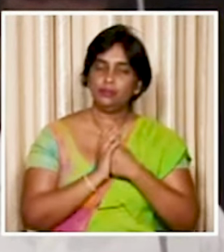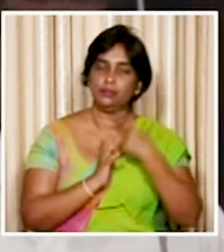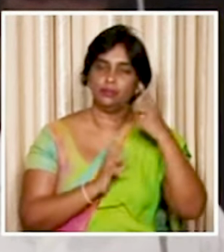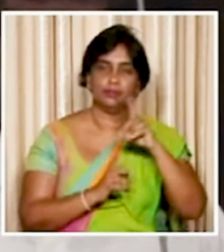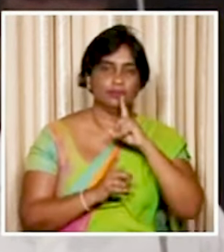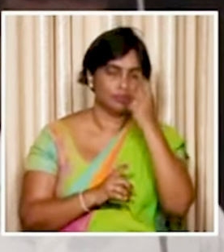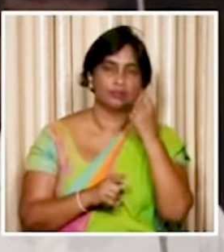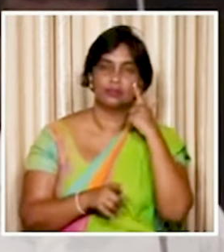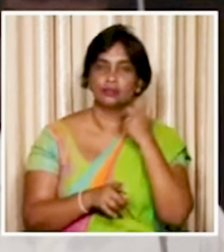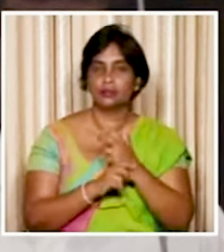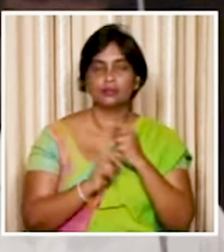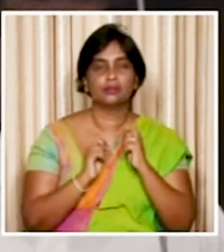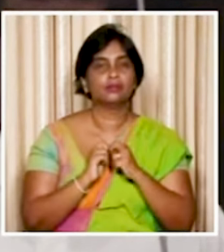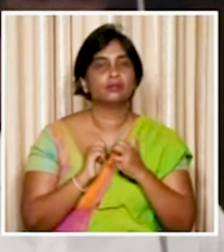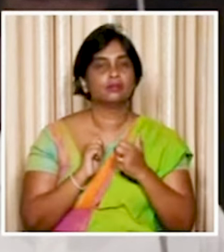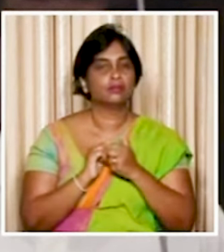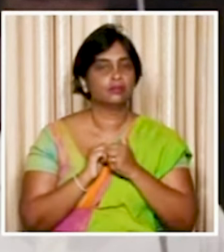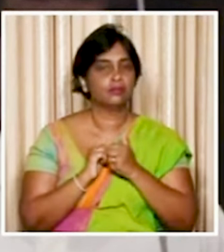காரணமானது